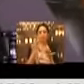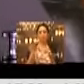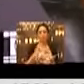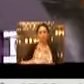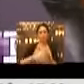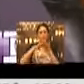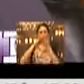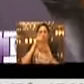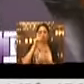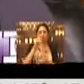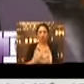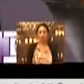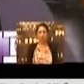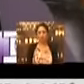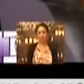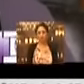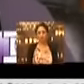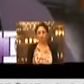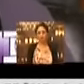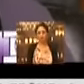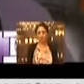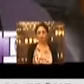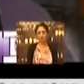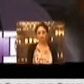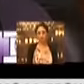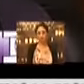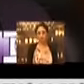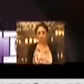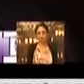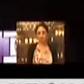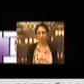يكون بفايده باذن الله ان شاء الله.